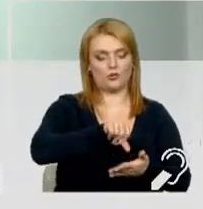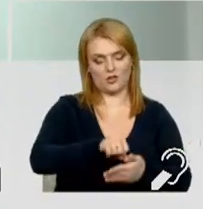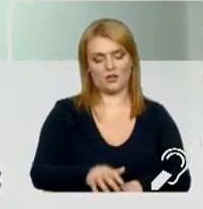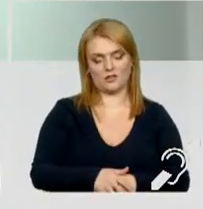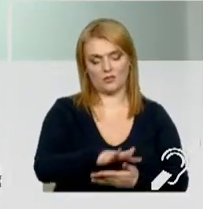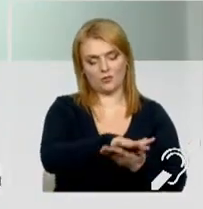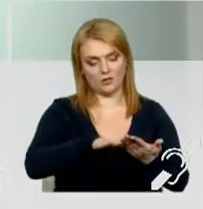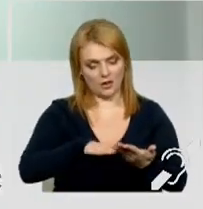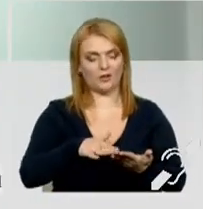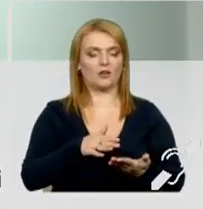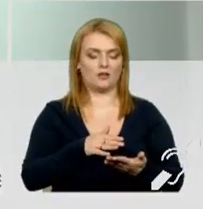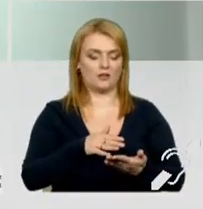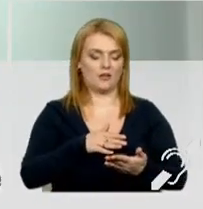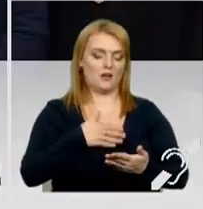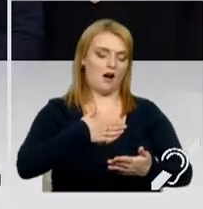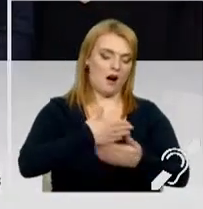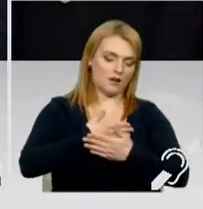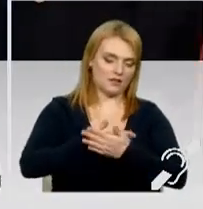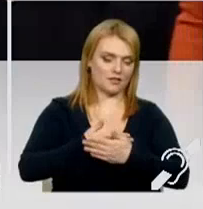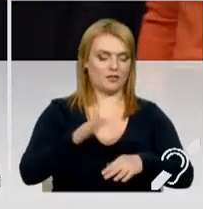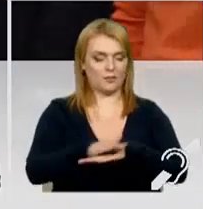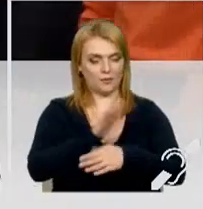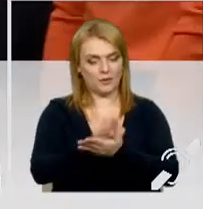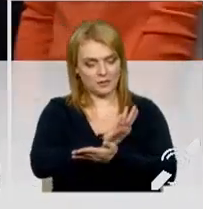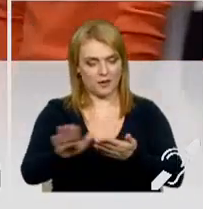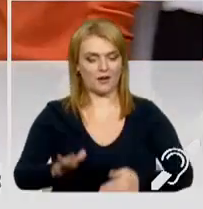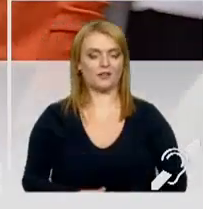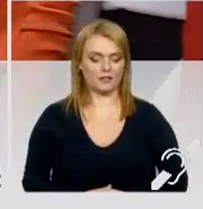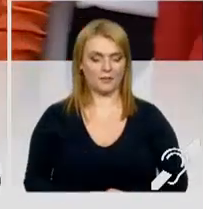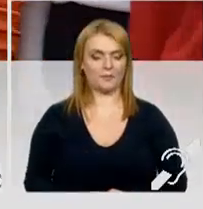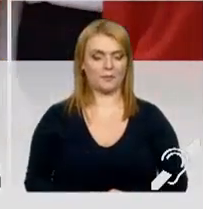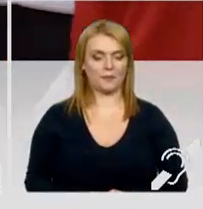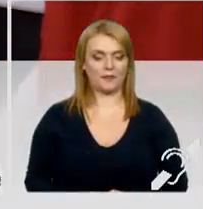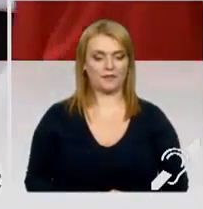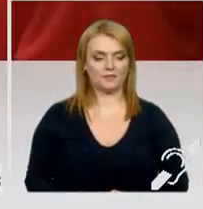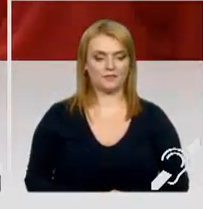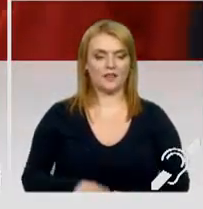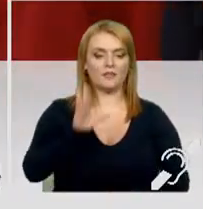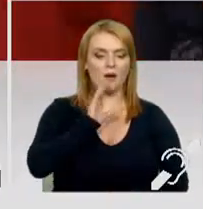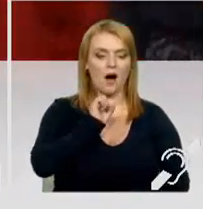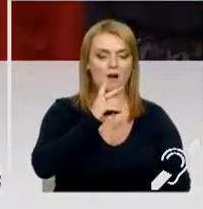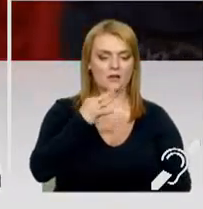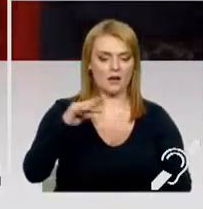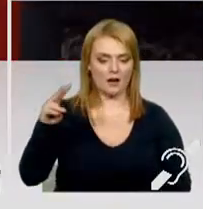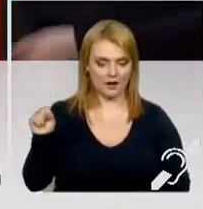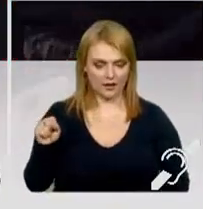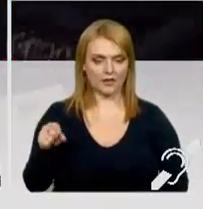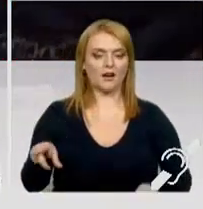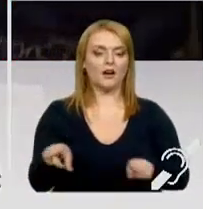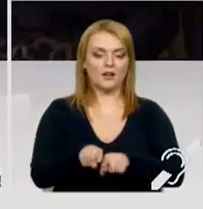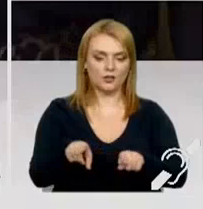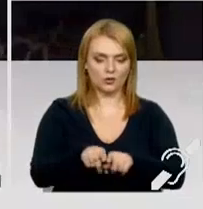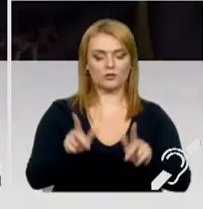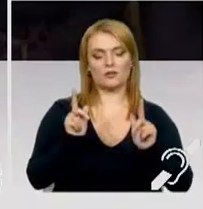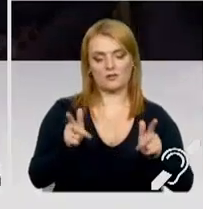continui activitatea de voluntariat. Și Angelina a decis să facă parte din Ascor Chișinău pentru o mai bună comunicare cu semenii ei și implicare